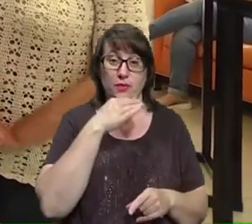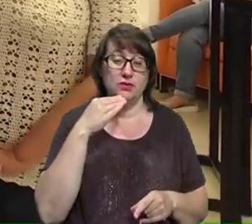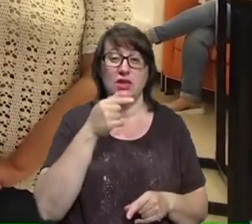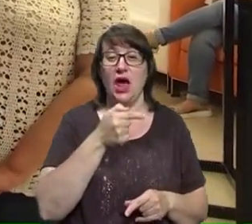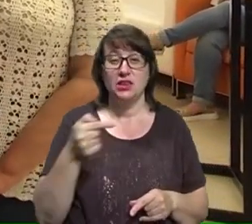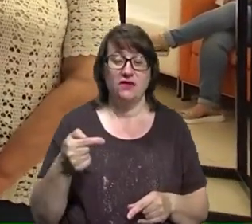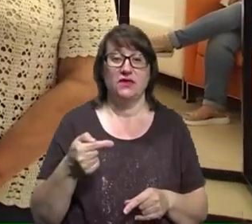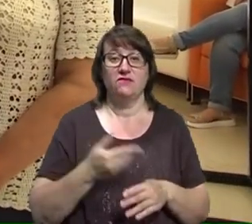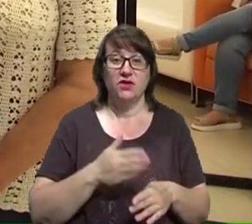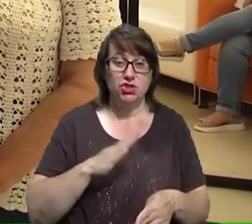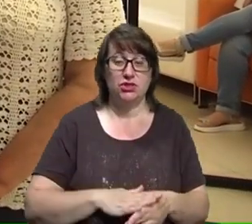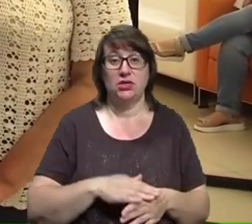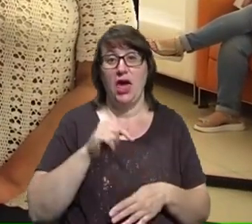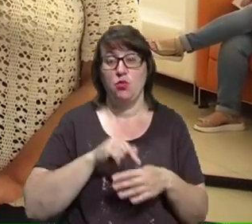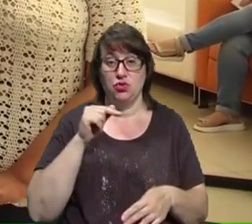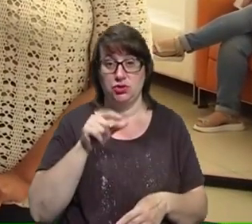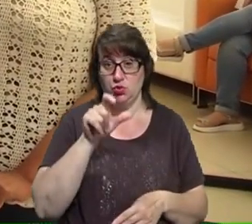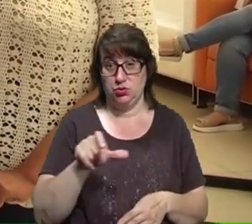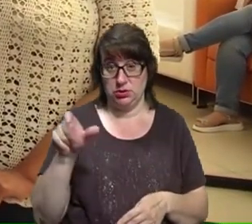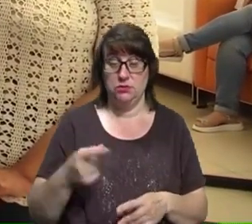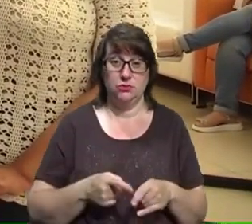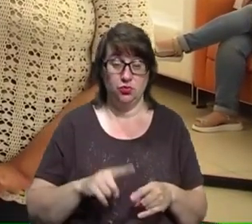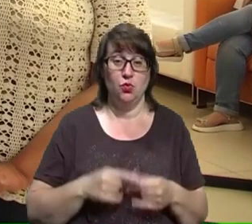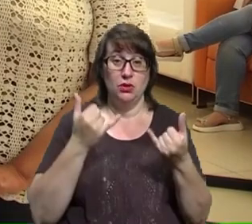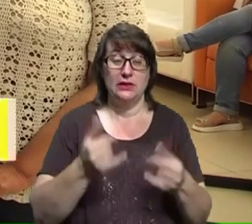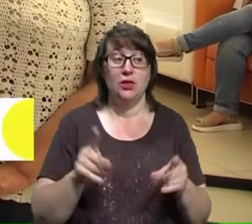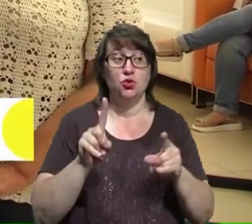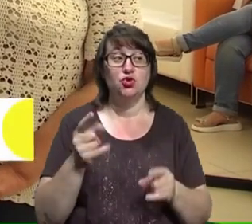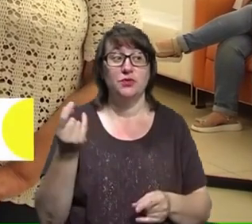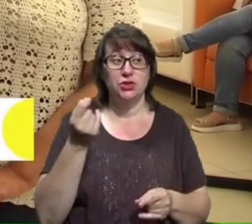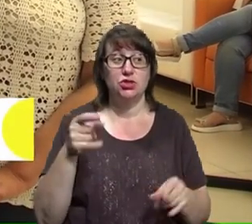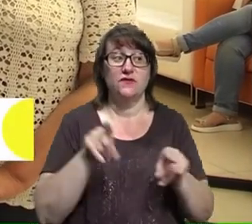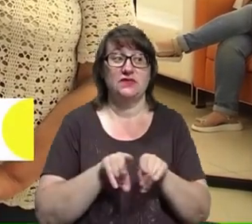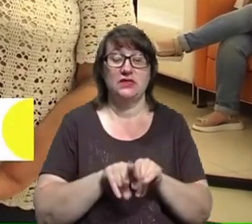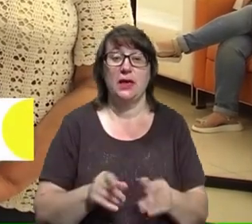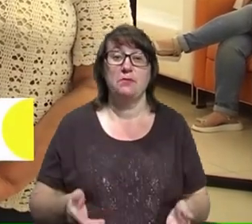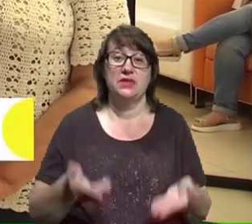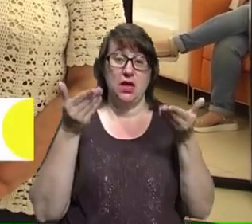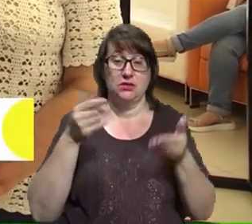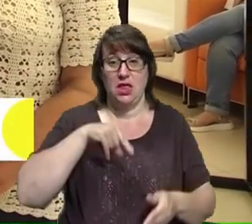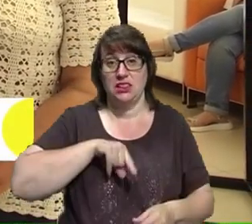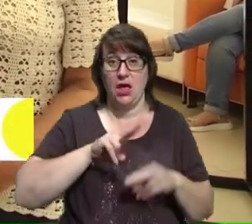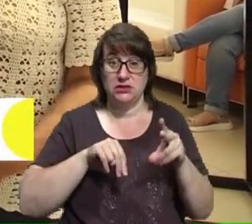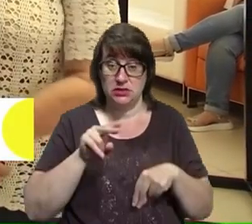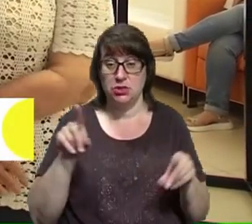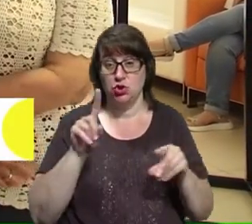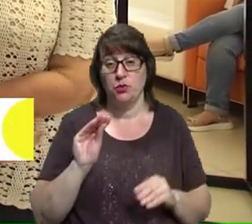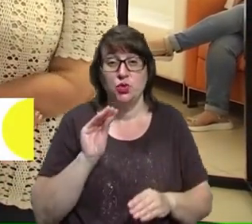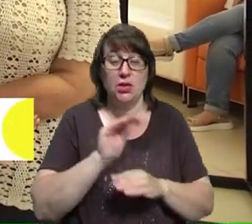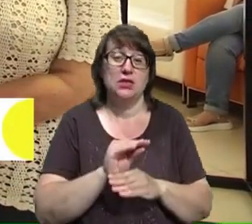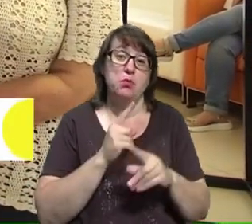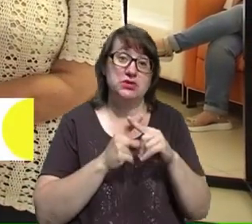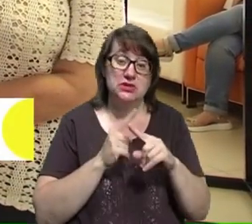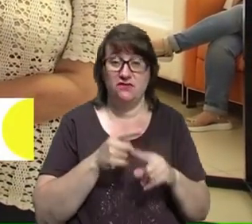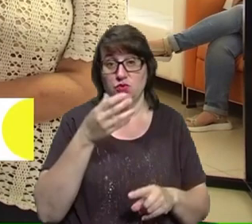емоцій людських. І тому для того, щоб трішечки все ж таки підняти нам всім настрій, щоб додати позитиву яскравих фарб в